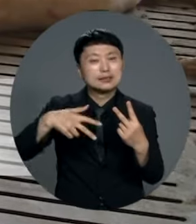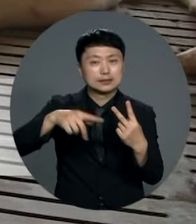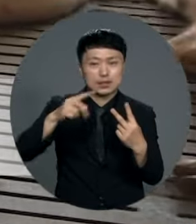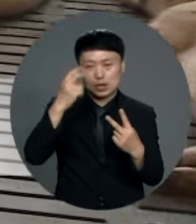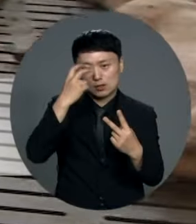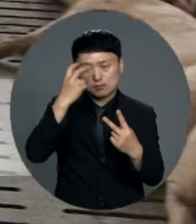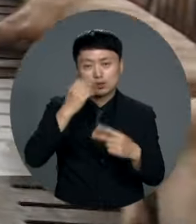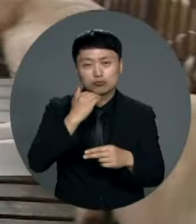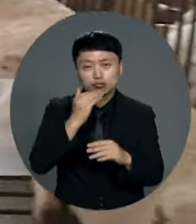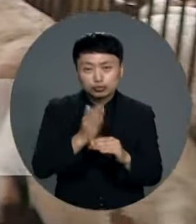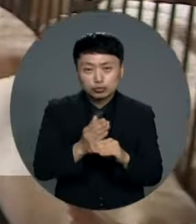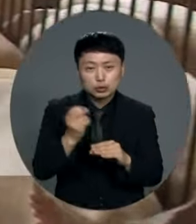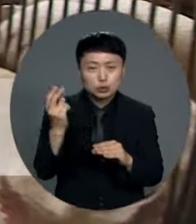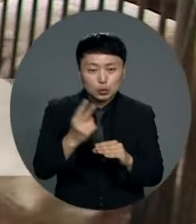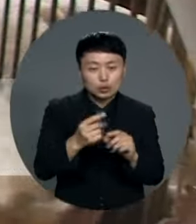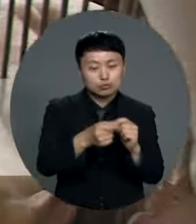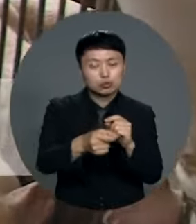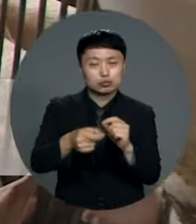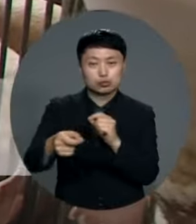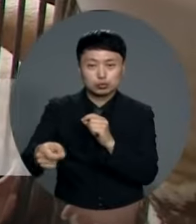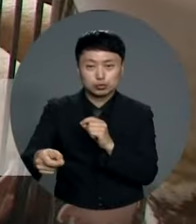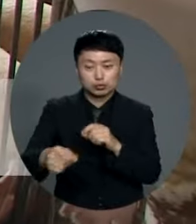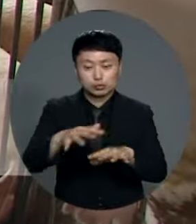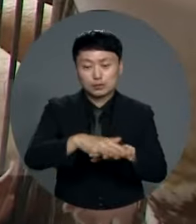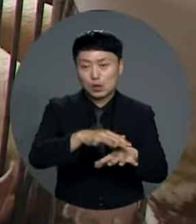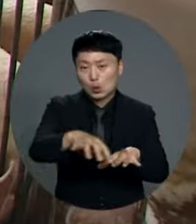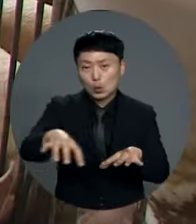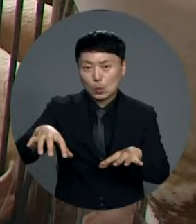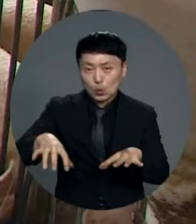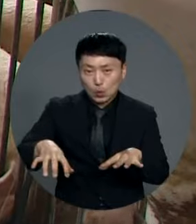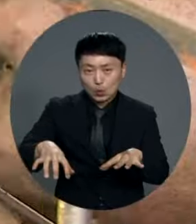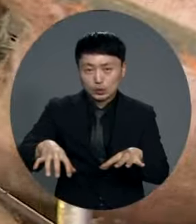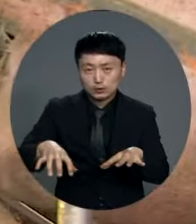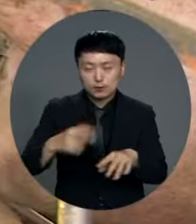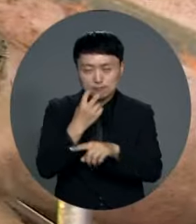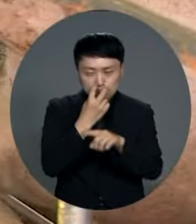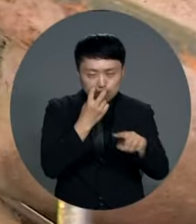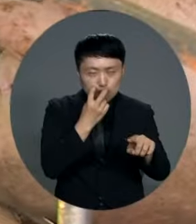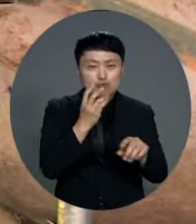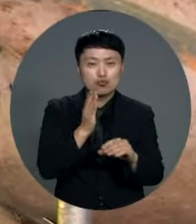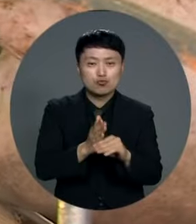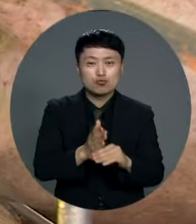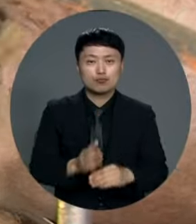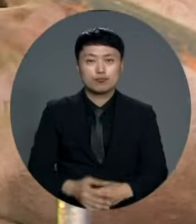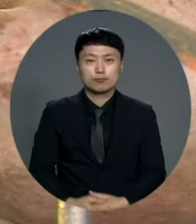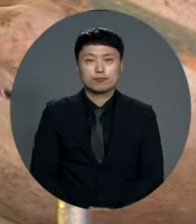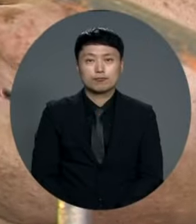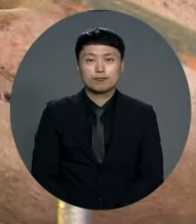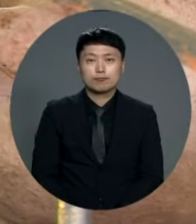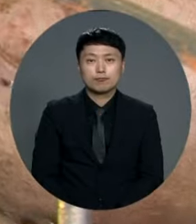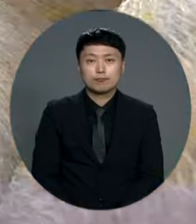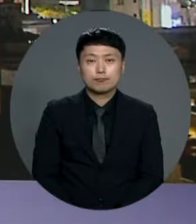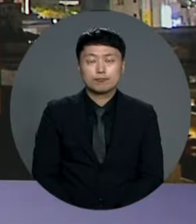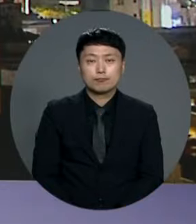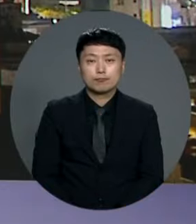하고 위탁 농장과 계열 농장에 대해서는 임상 관찰을 이어가기로 했습니다.